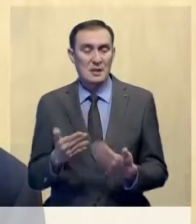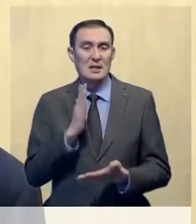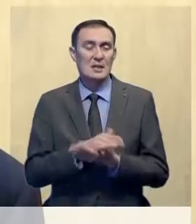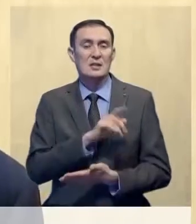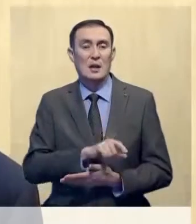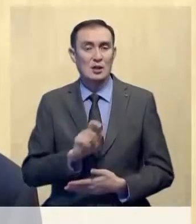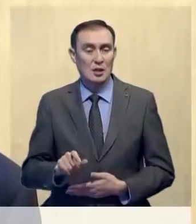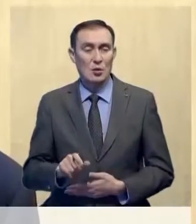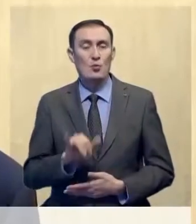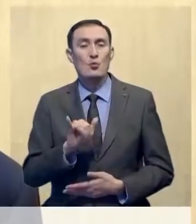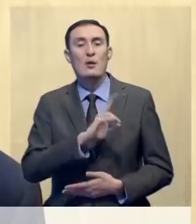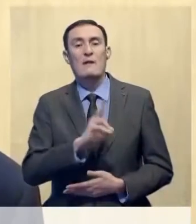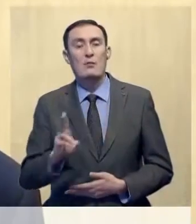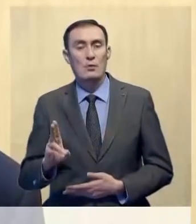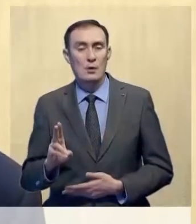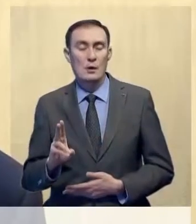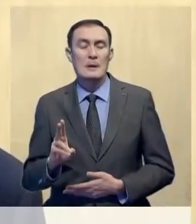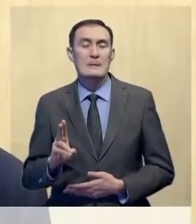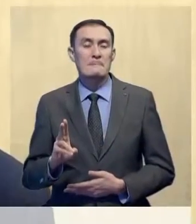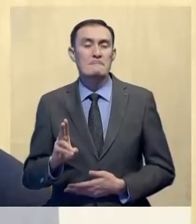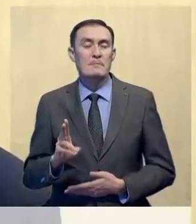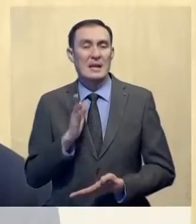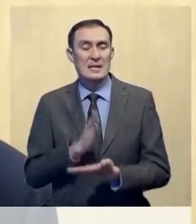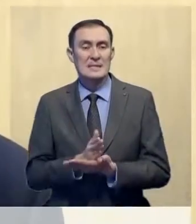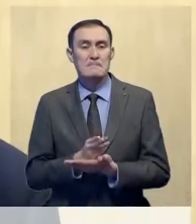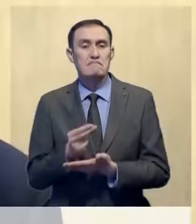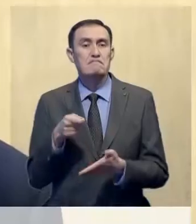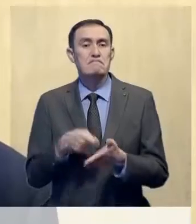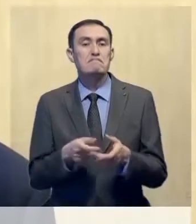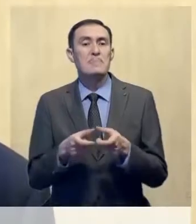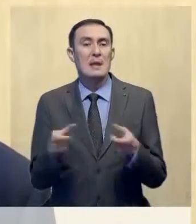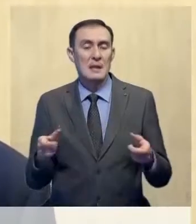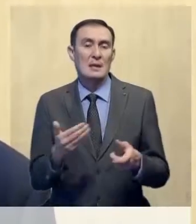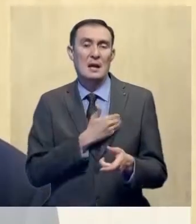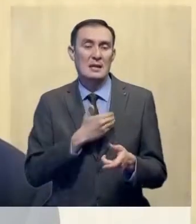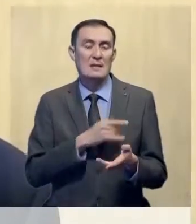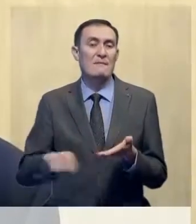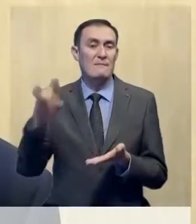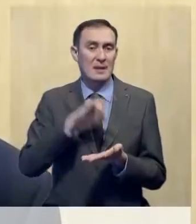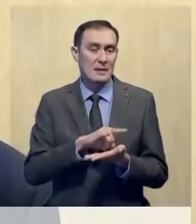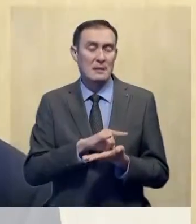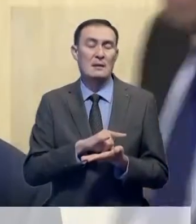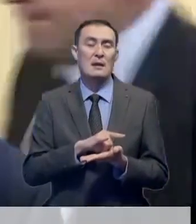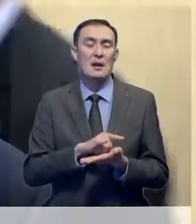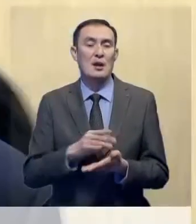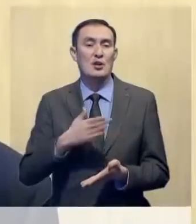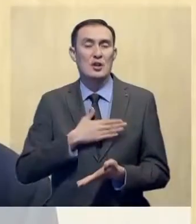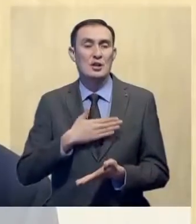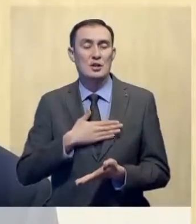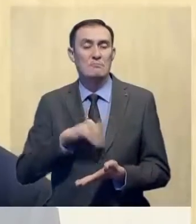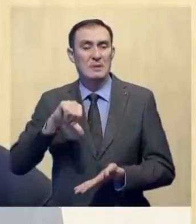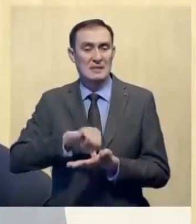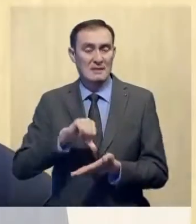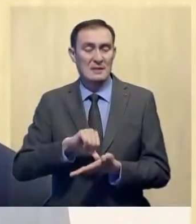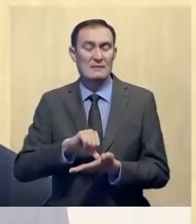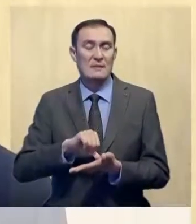граждане, у которых есть билеты, которые бы хотели вылететь. Наше загранпредставительство